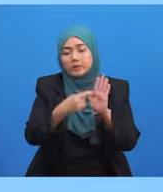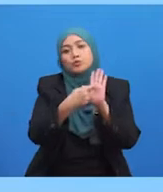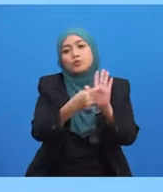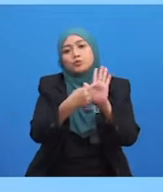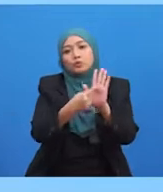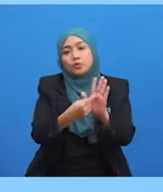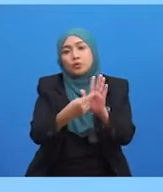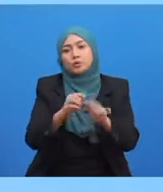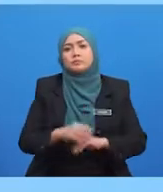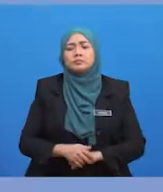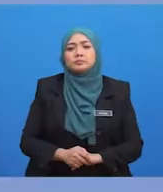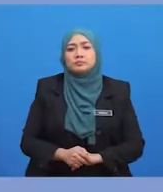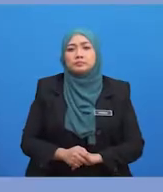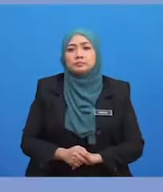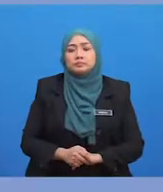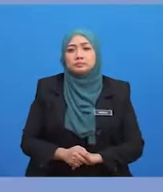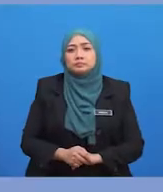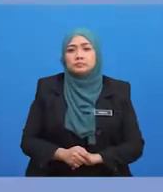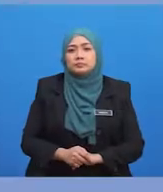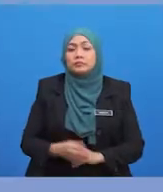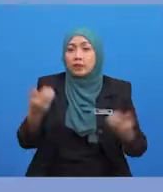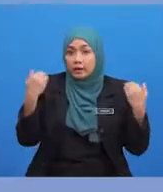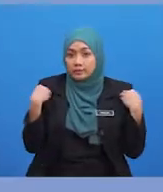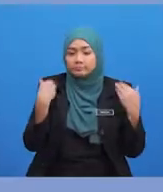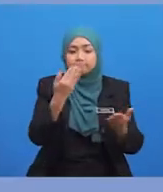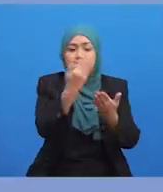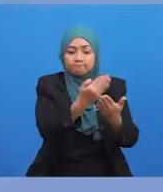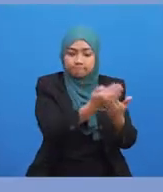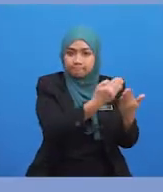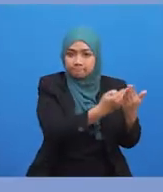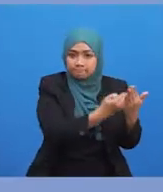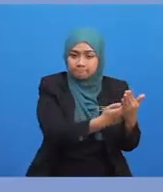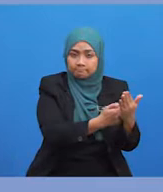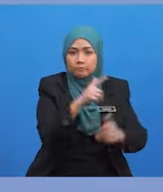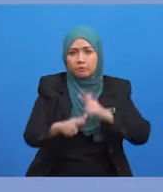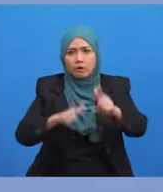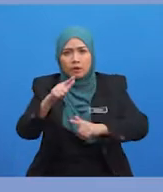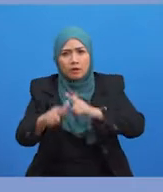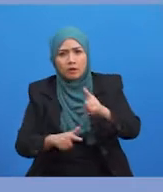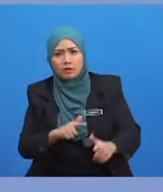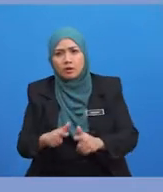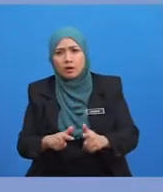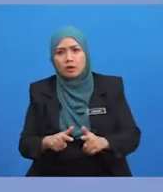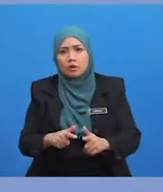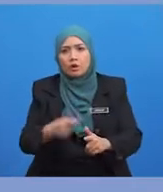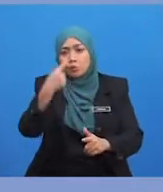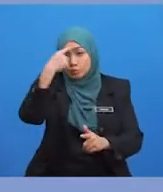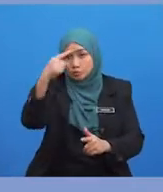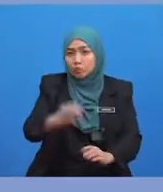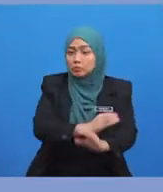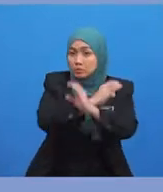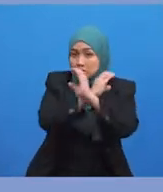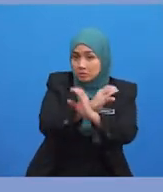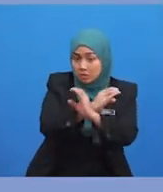tersebut tersenarai langkah-langkah pencegahan penyakit berjangkit. Bagaimanakah cara